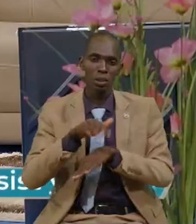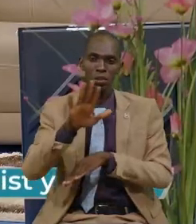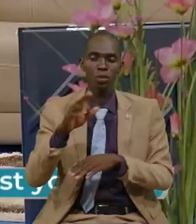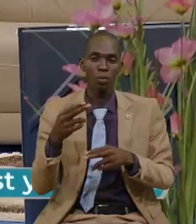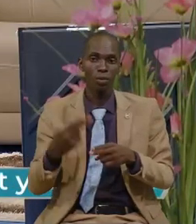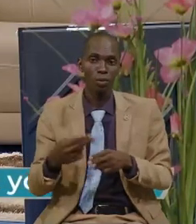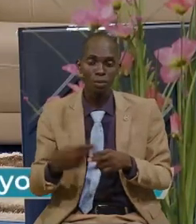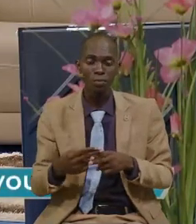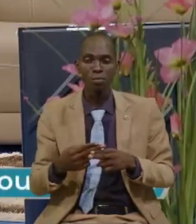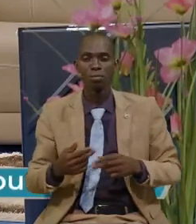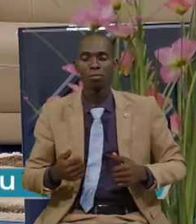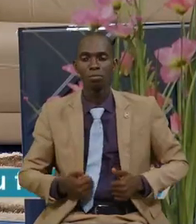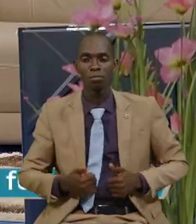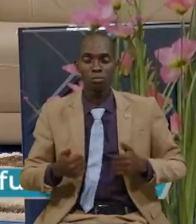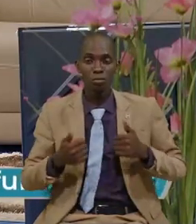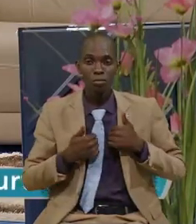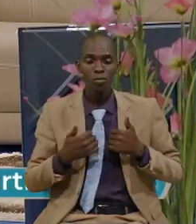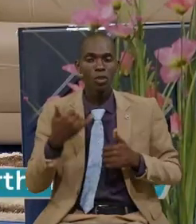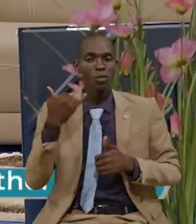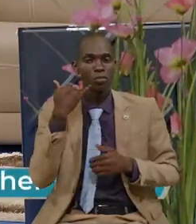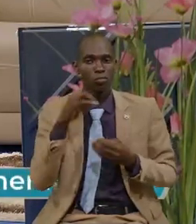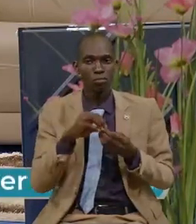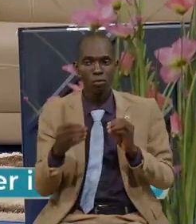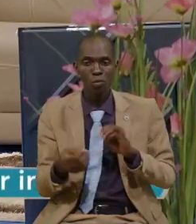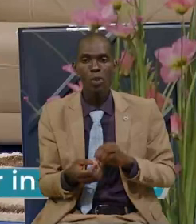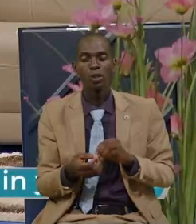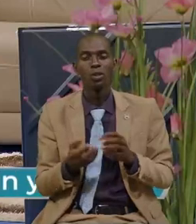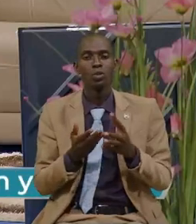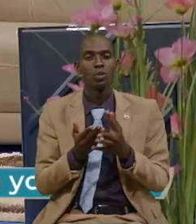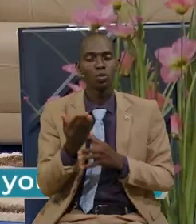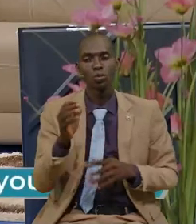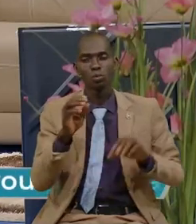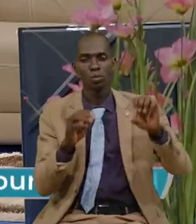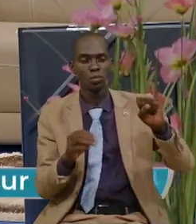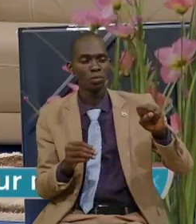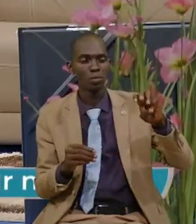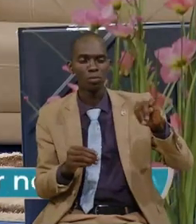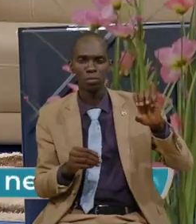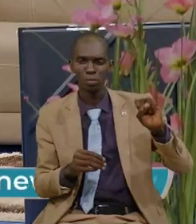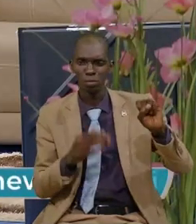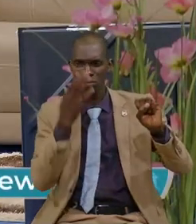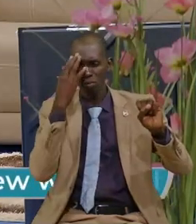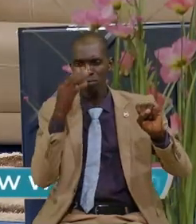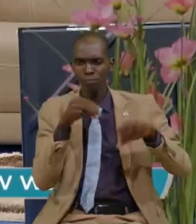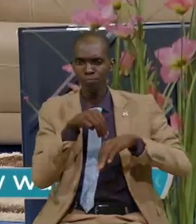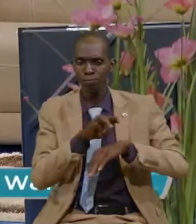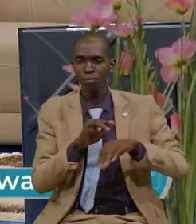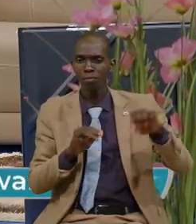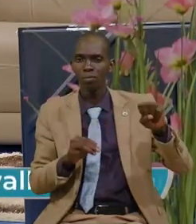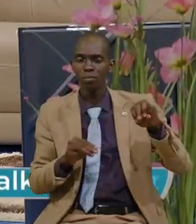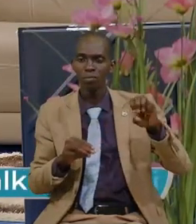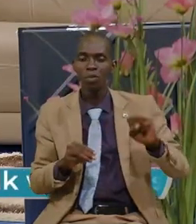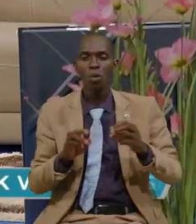envoyez-nous votre nom, votre numéro de téléphone et votre adresse par un